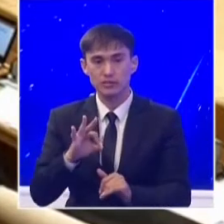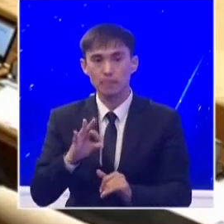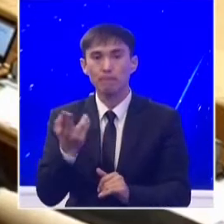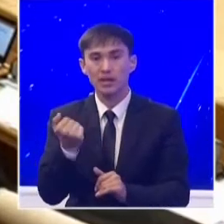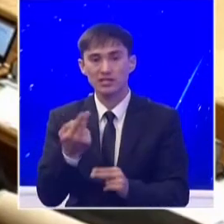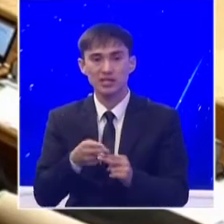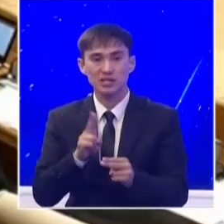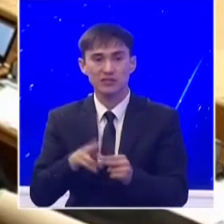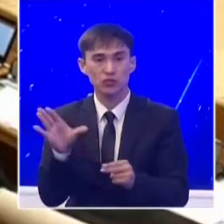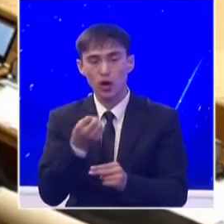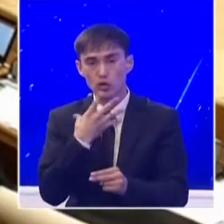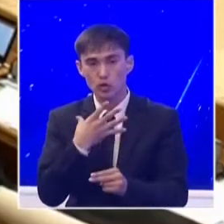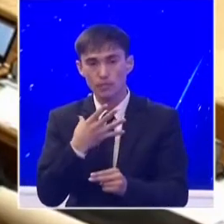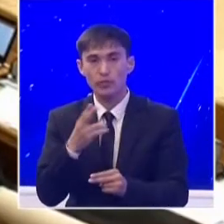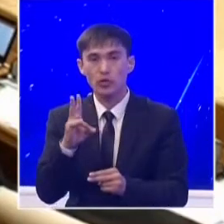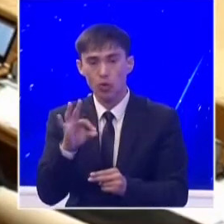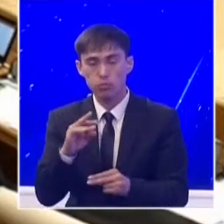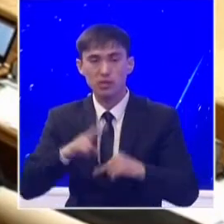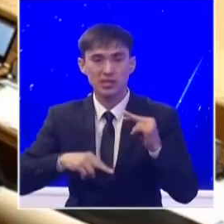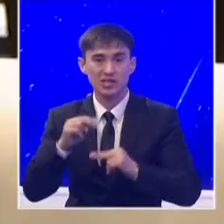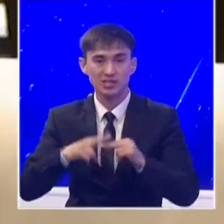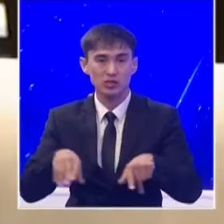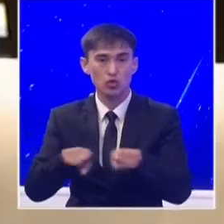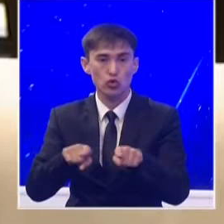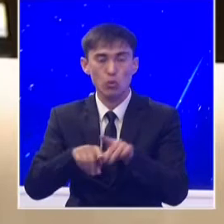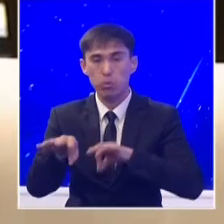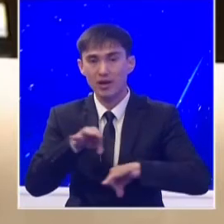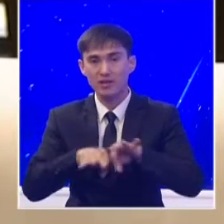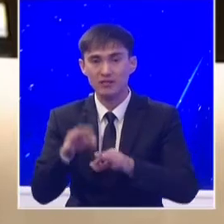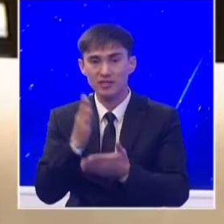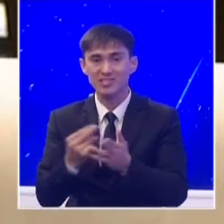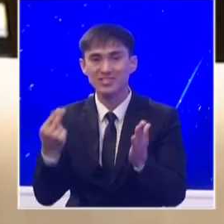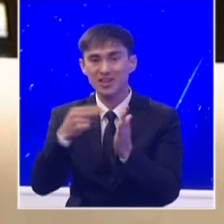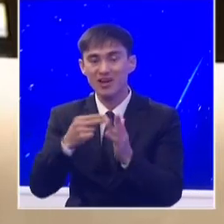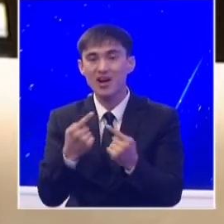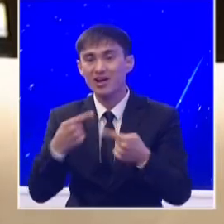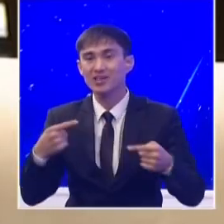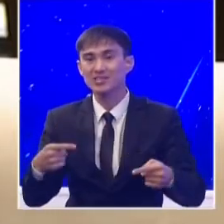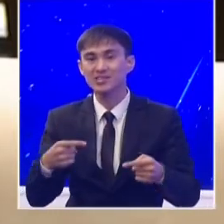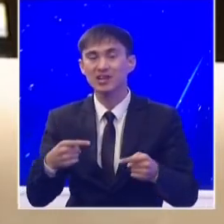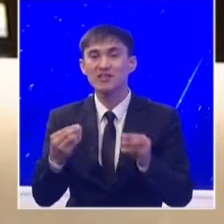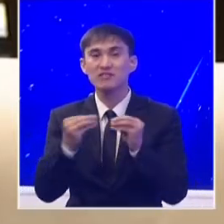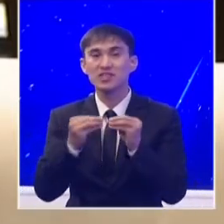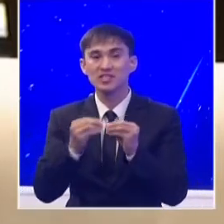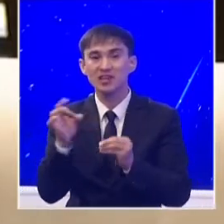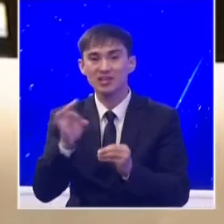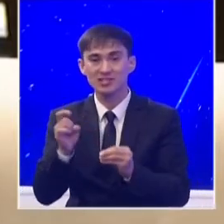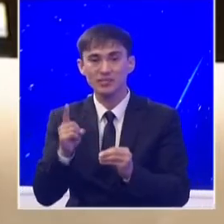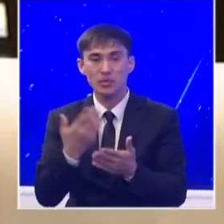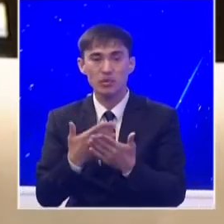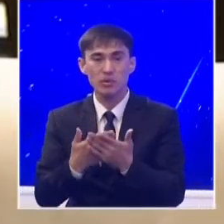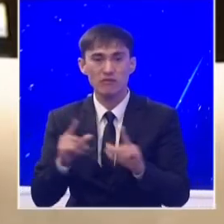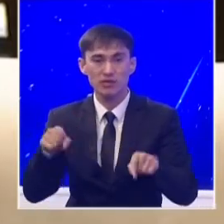это все хорошо однако при строительстве схожих проектов наблюдается их ценовая разница почти в 10 раз к примеру